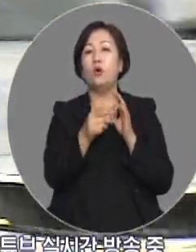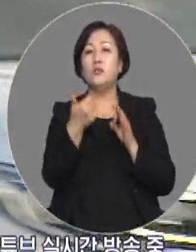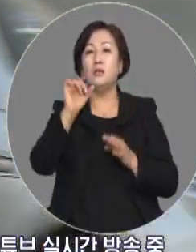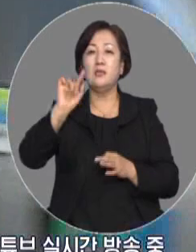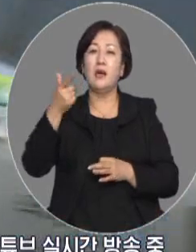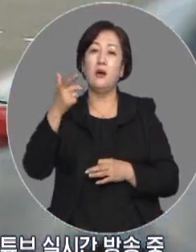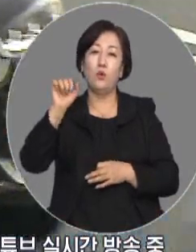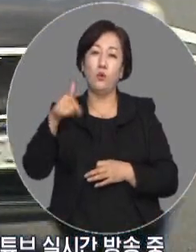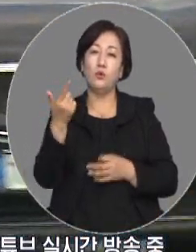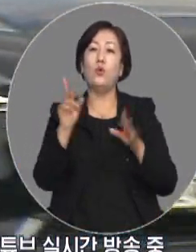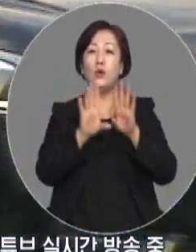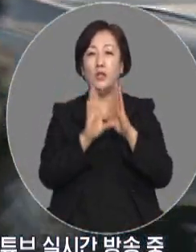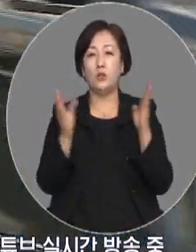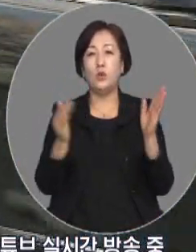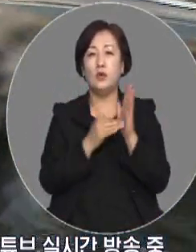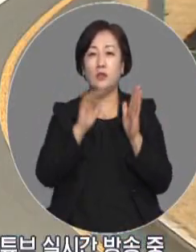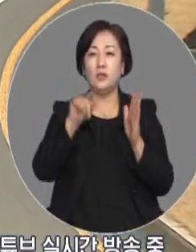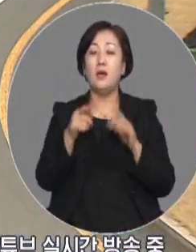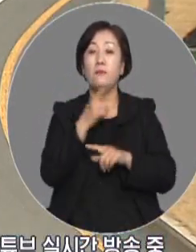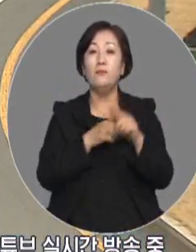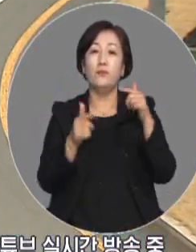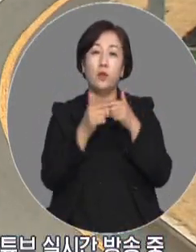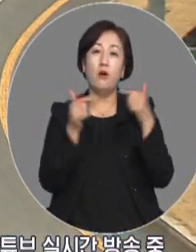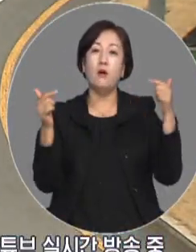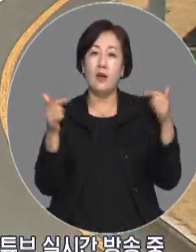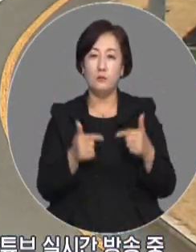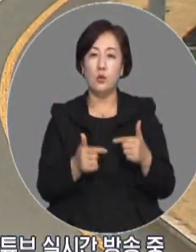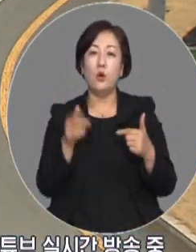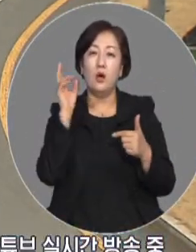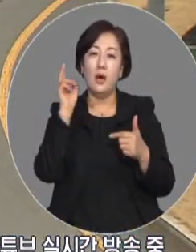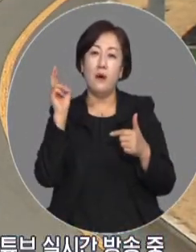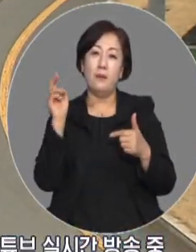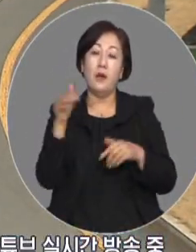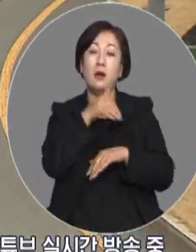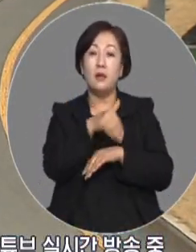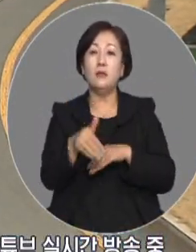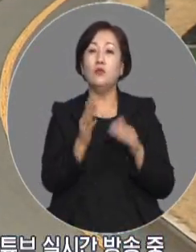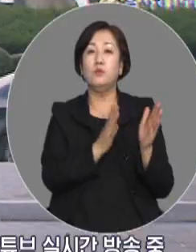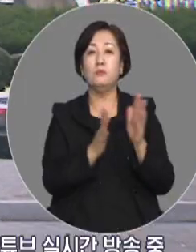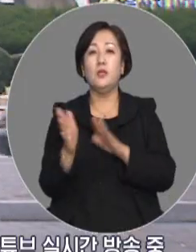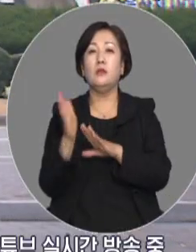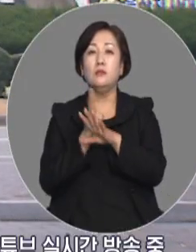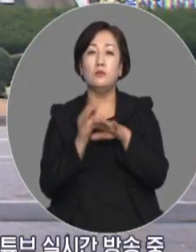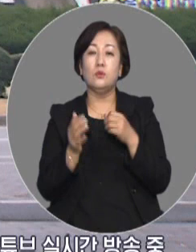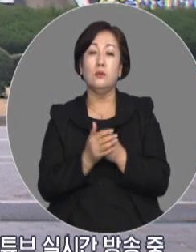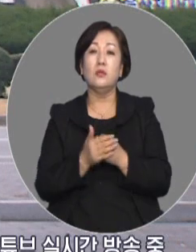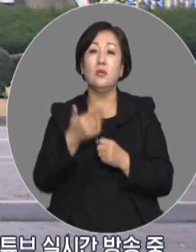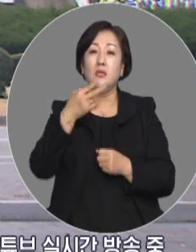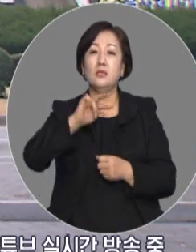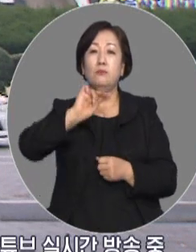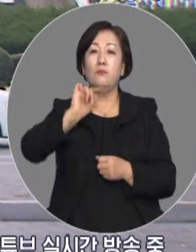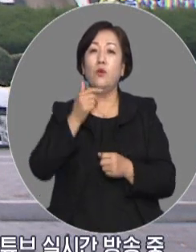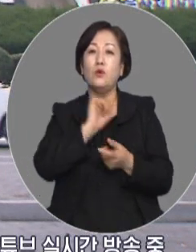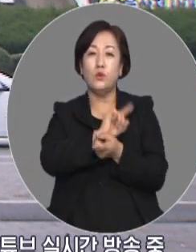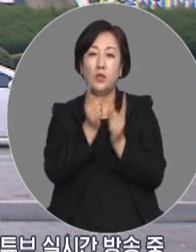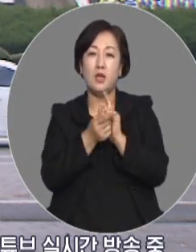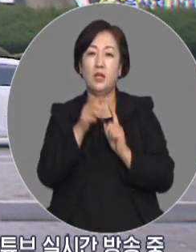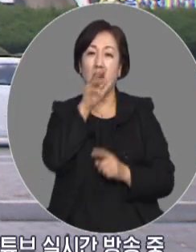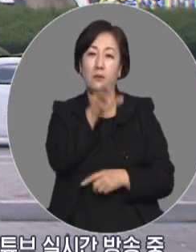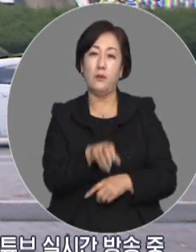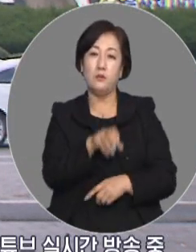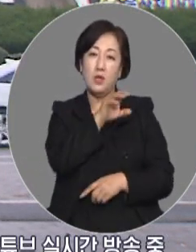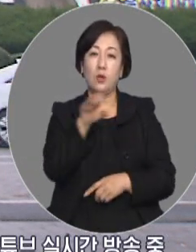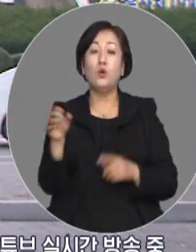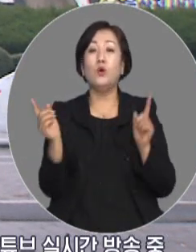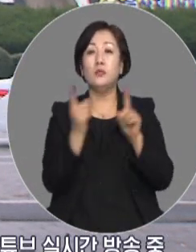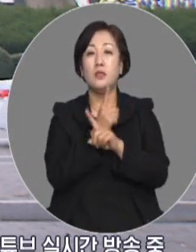옥동 구간이 개통되면 교통량이 더 감소할 것으로 보이기 때문입니다. 신봉 로터리가 평면 교차로로